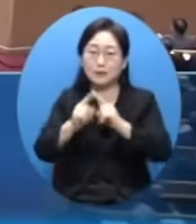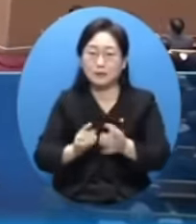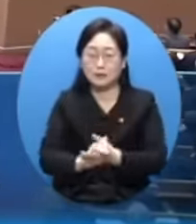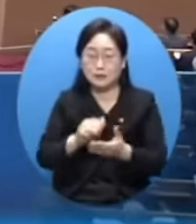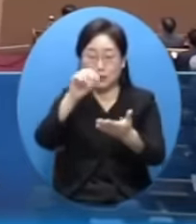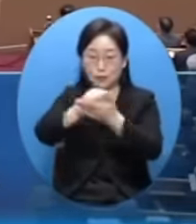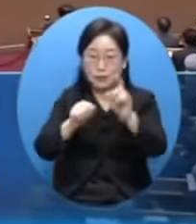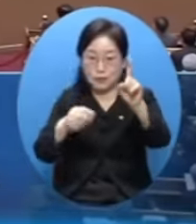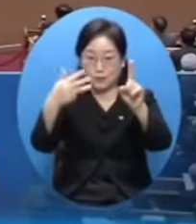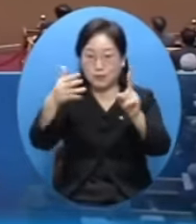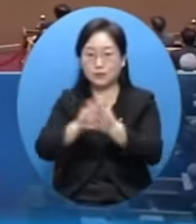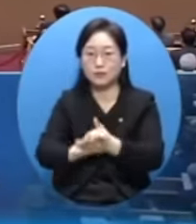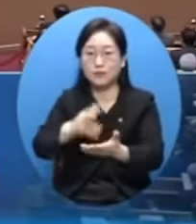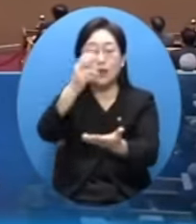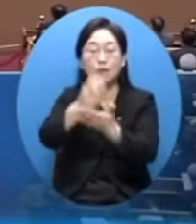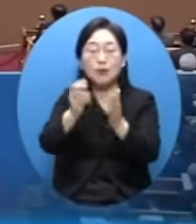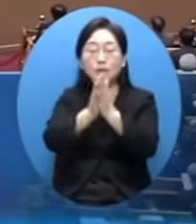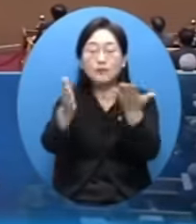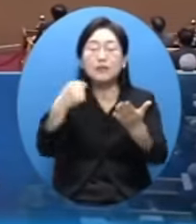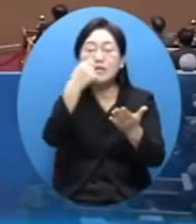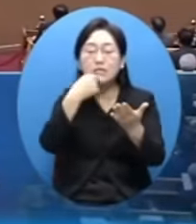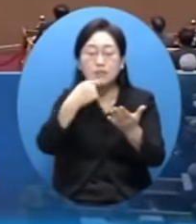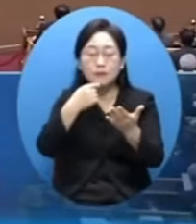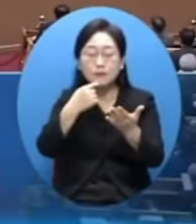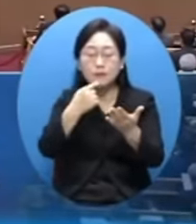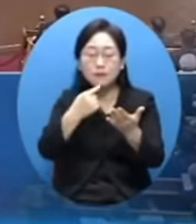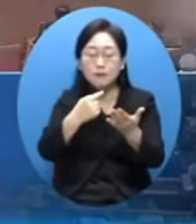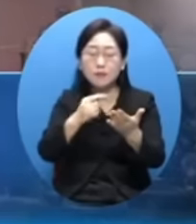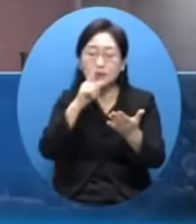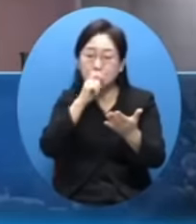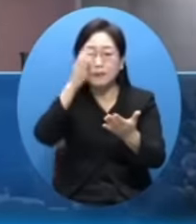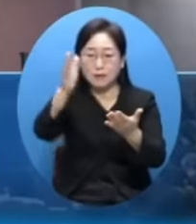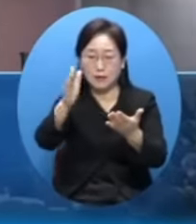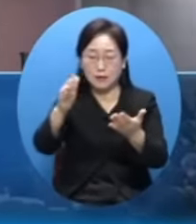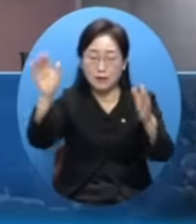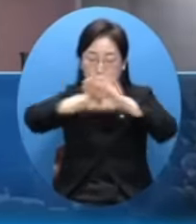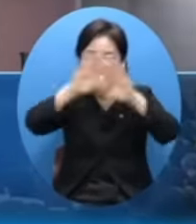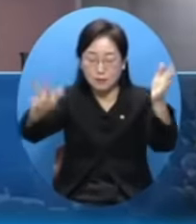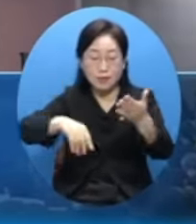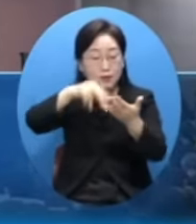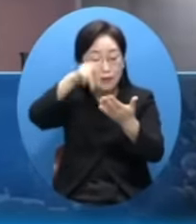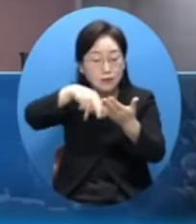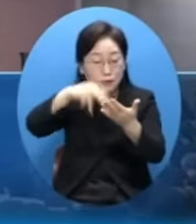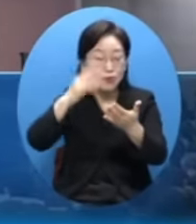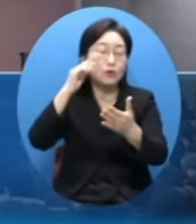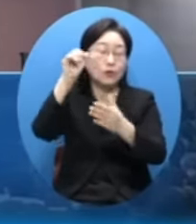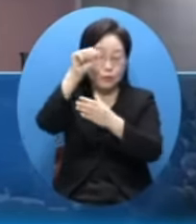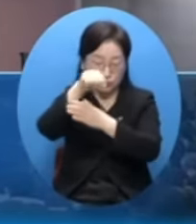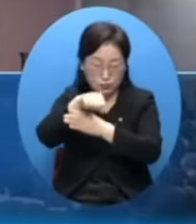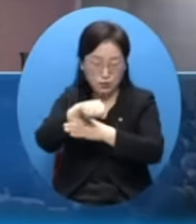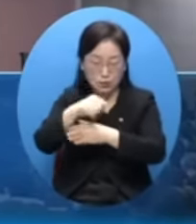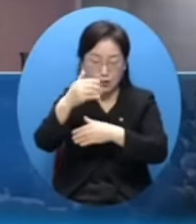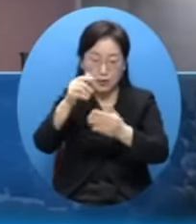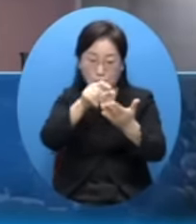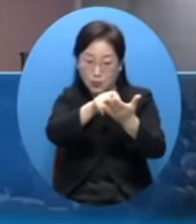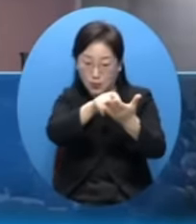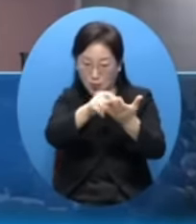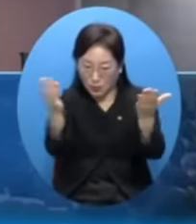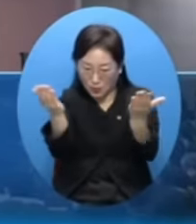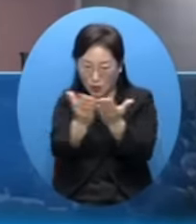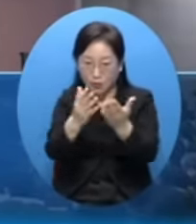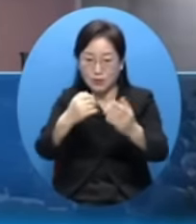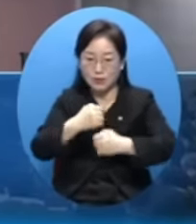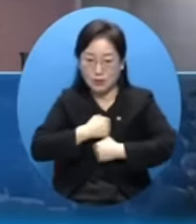8절입니다이 율법책을 내에서 떠나지 말게 하며 취하로 그것을 묵상하여 그 안에 기록된 대로 다지게 행하라